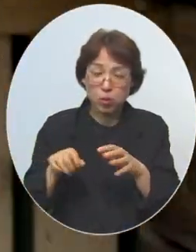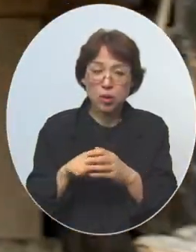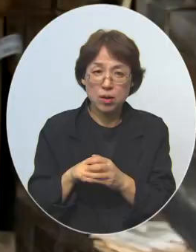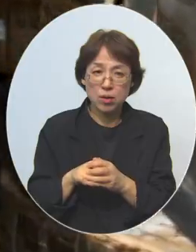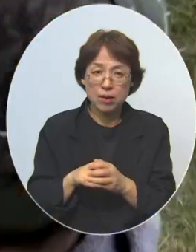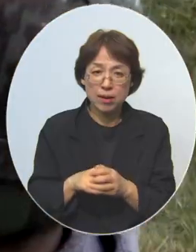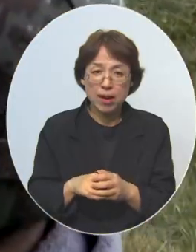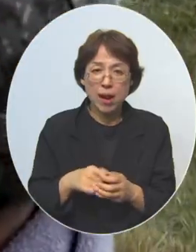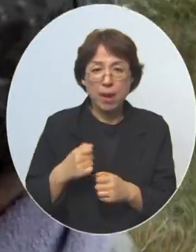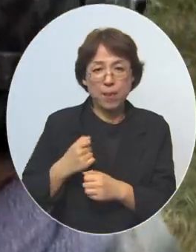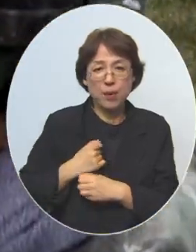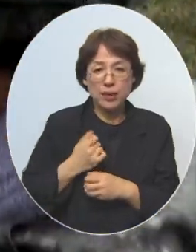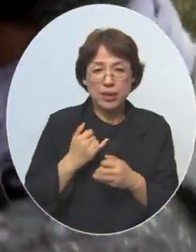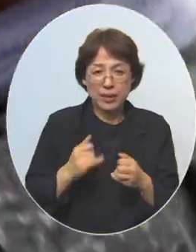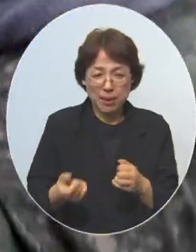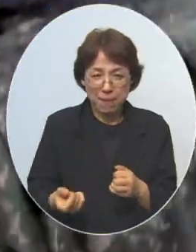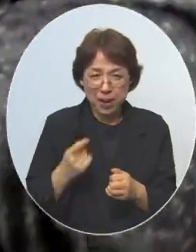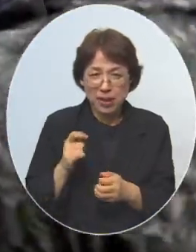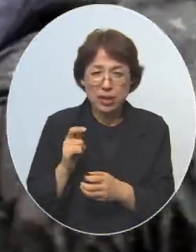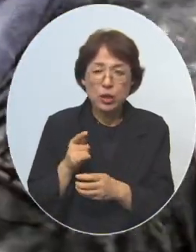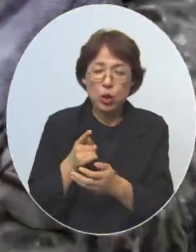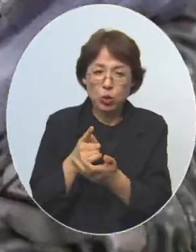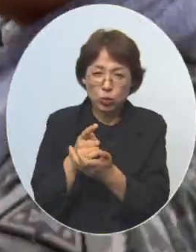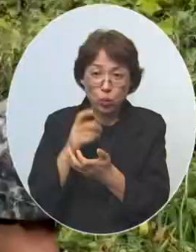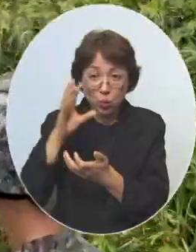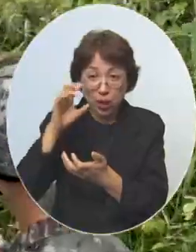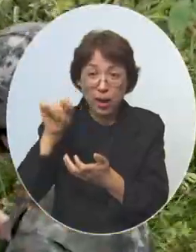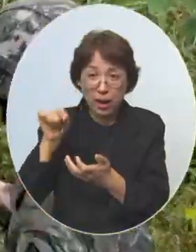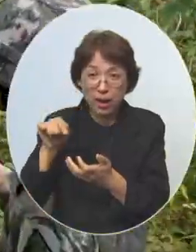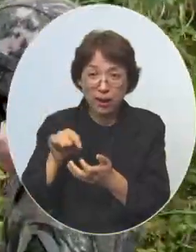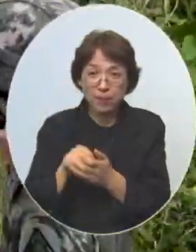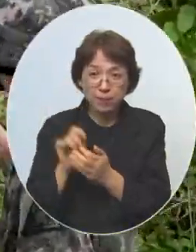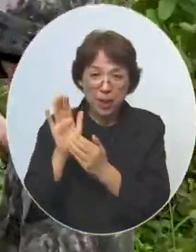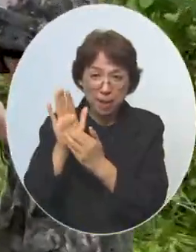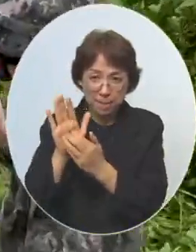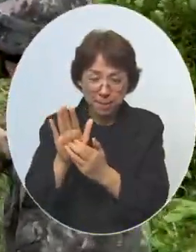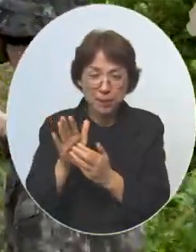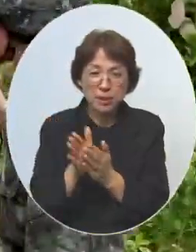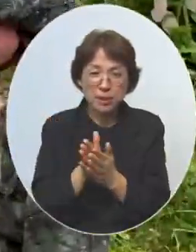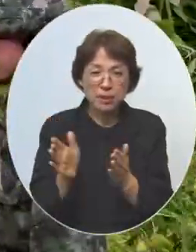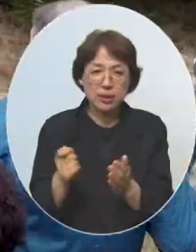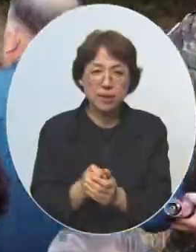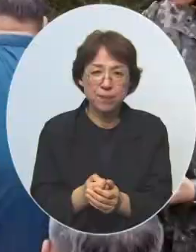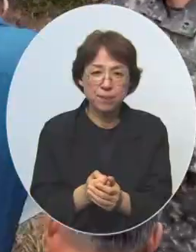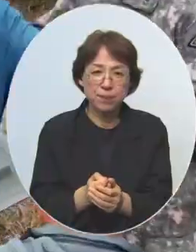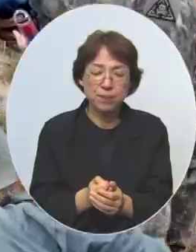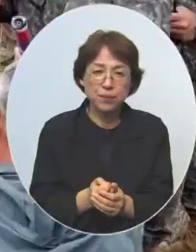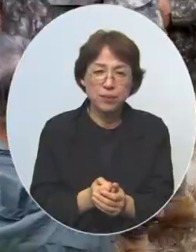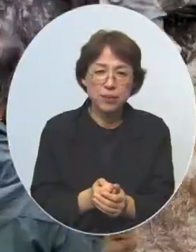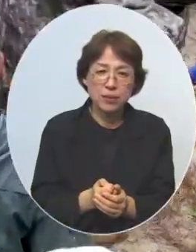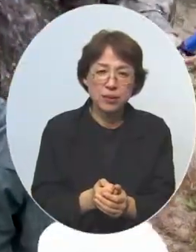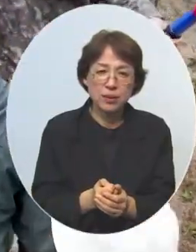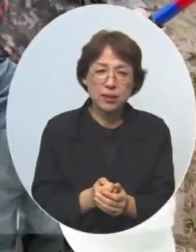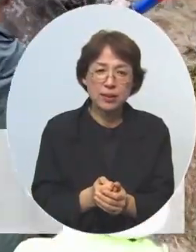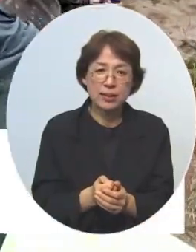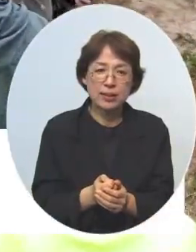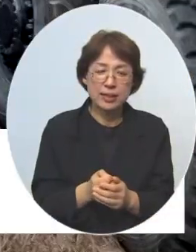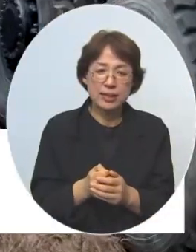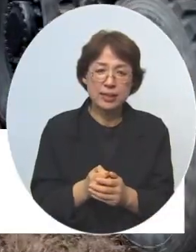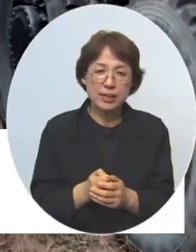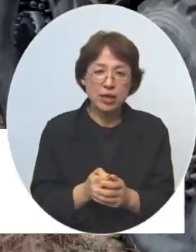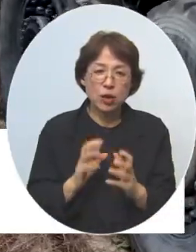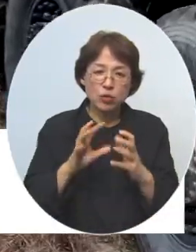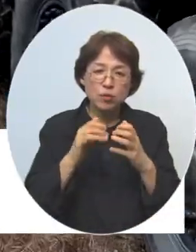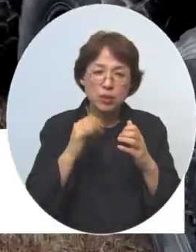탄약고 반출에 나섭니다 민간인 피해를 막기 위해 재난 신속대응 부대가 차륜형 장갑차로